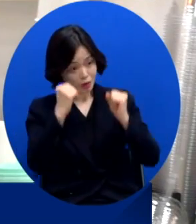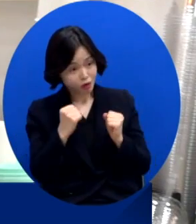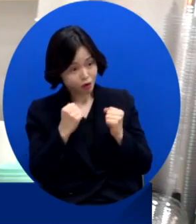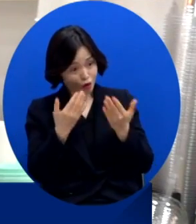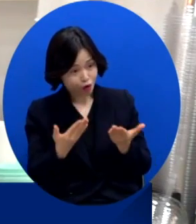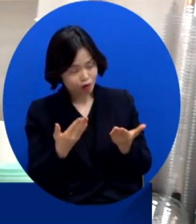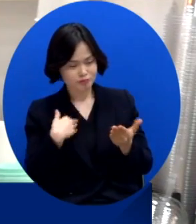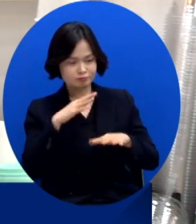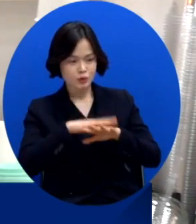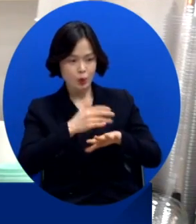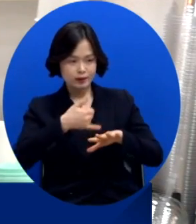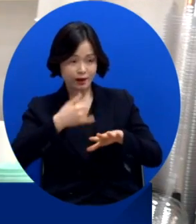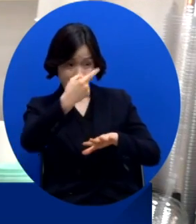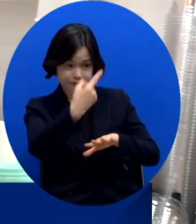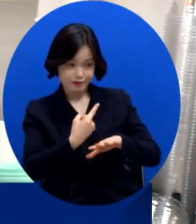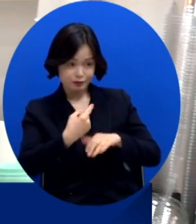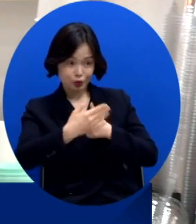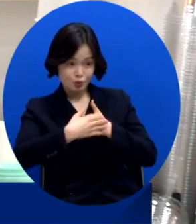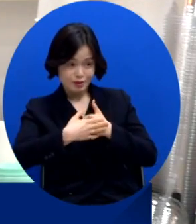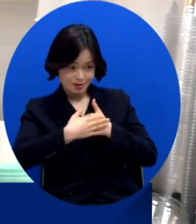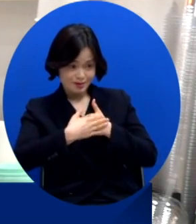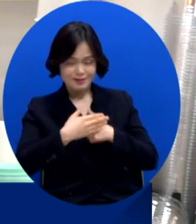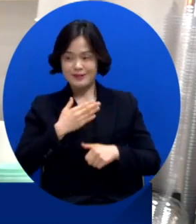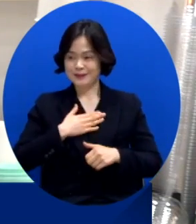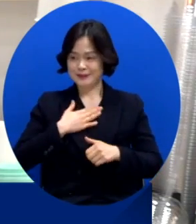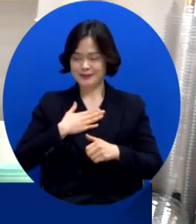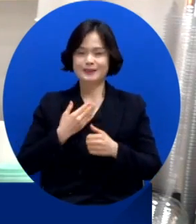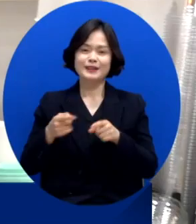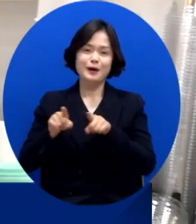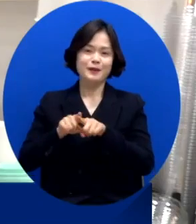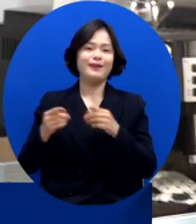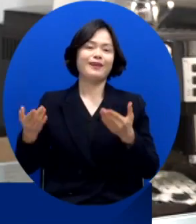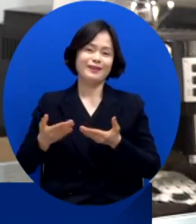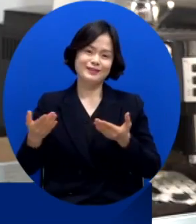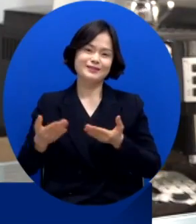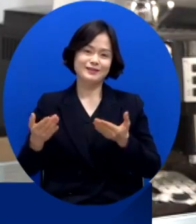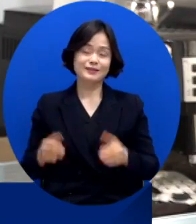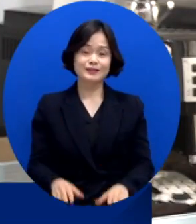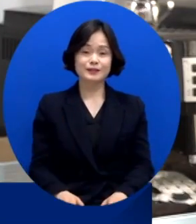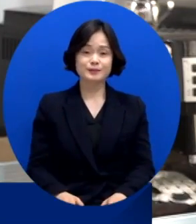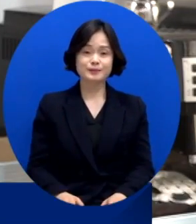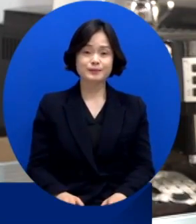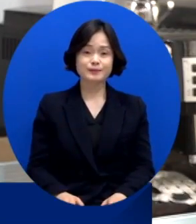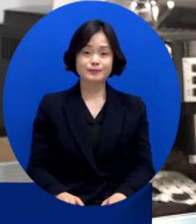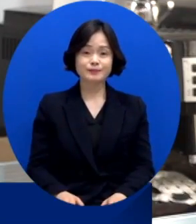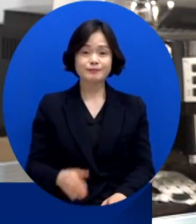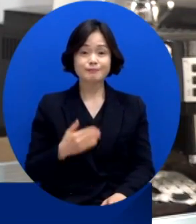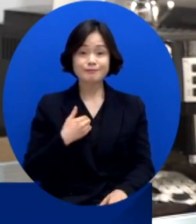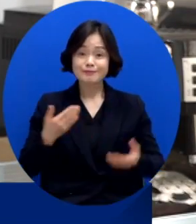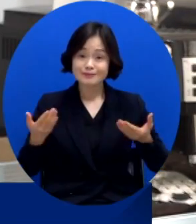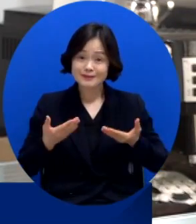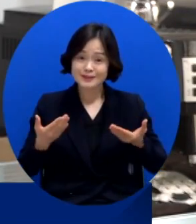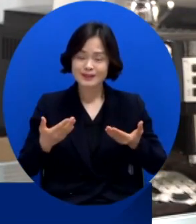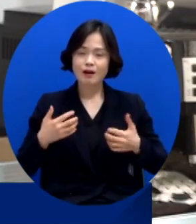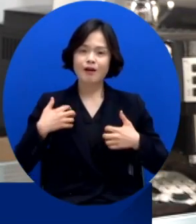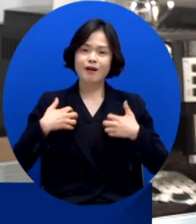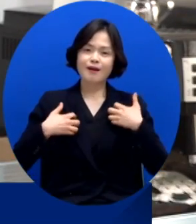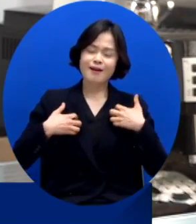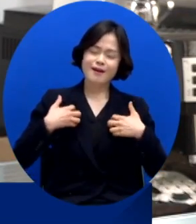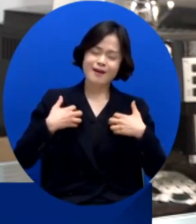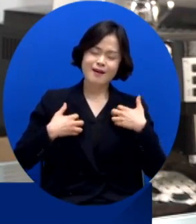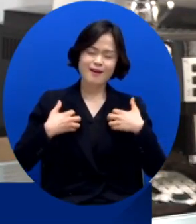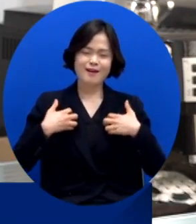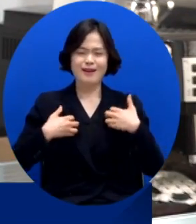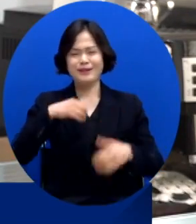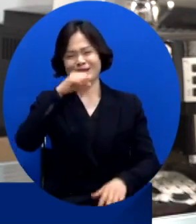도와주고 그거 하다가 이제 계속 하는 거야. 이거 할 때는 있잖아요. 기분이 좋게 싸우는 거예요.